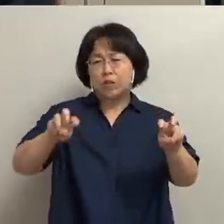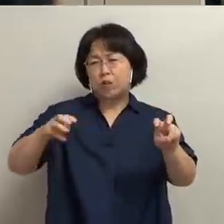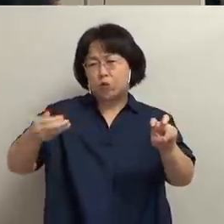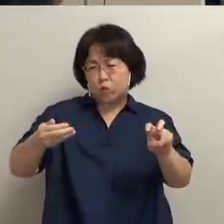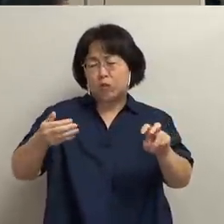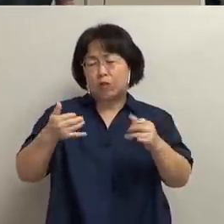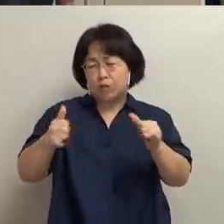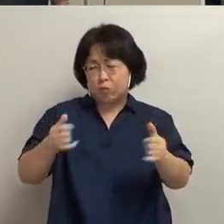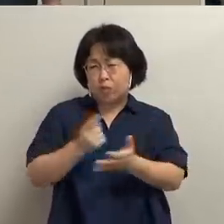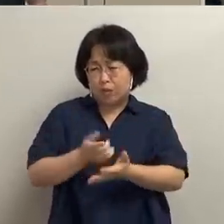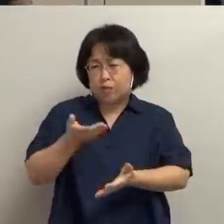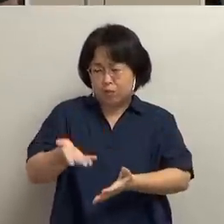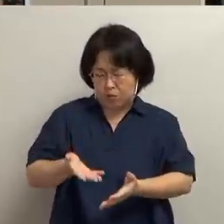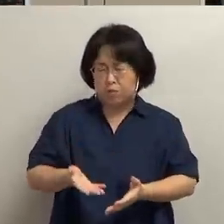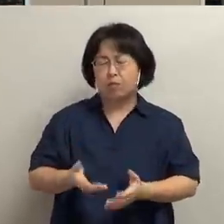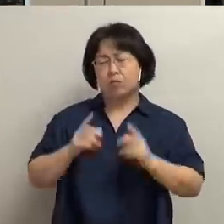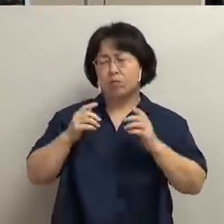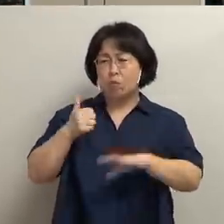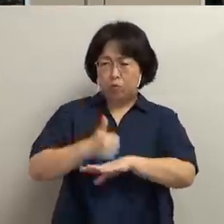たいっ